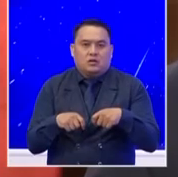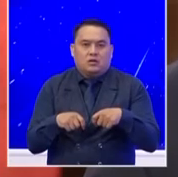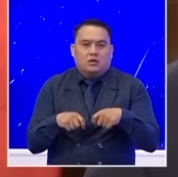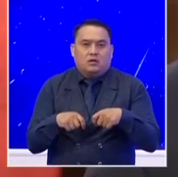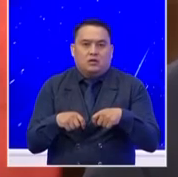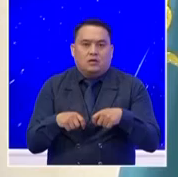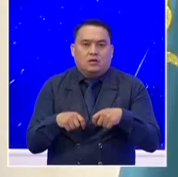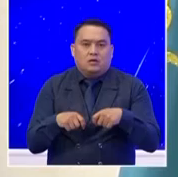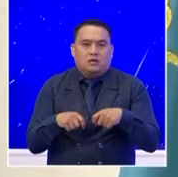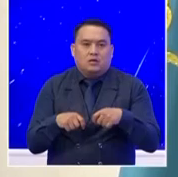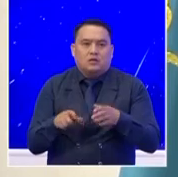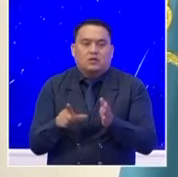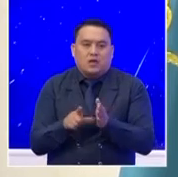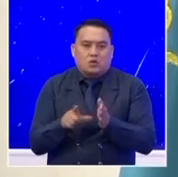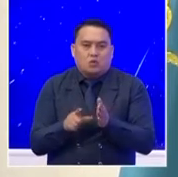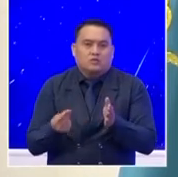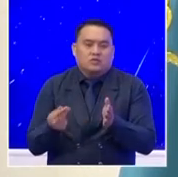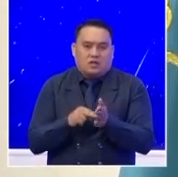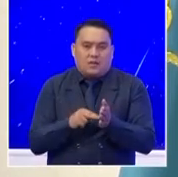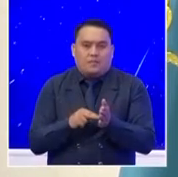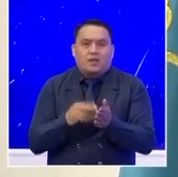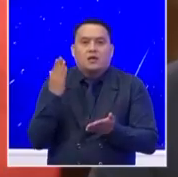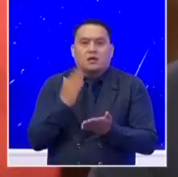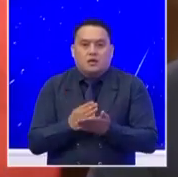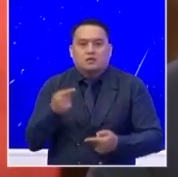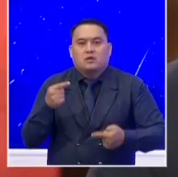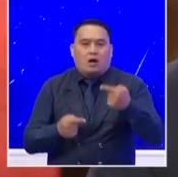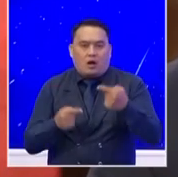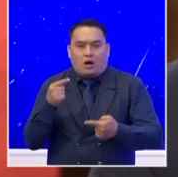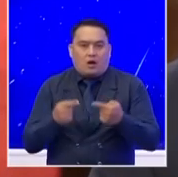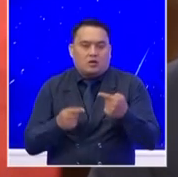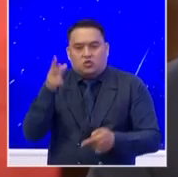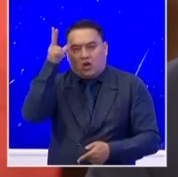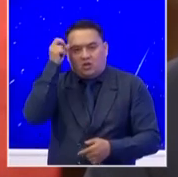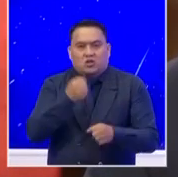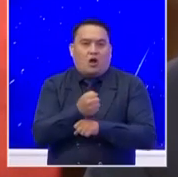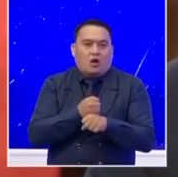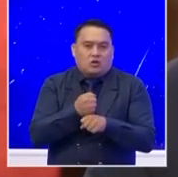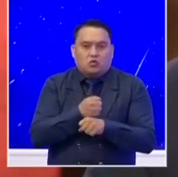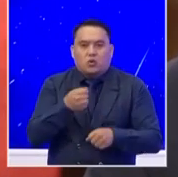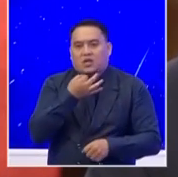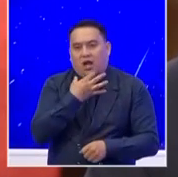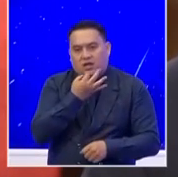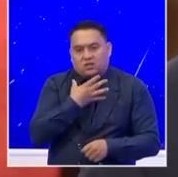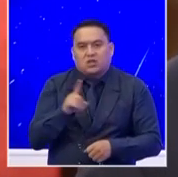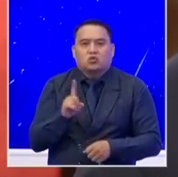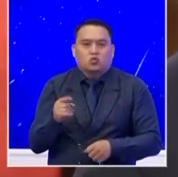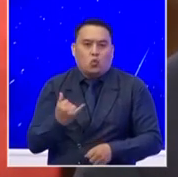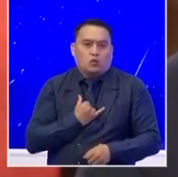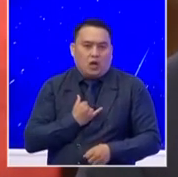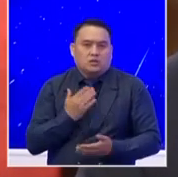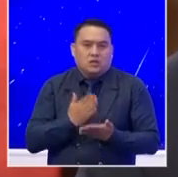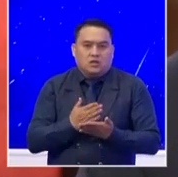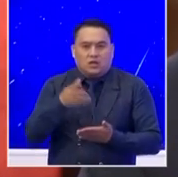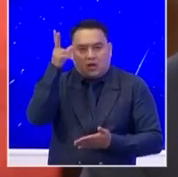превышающем пороговые предельные цены. Есть небольшие колебания по гречке и по яйцам. Это из-за того, что у нас